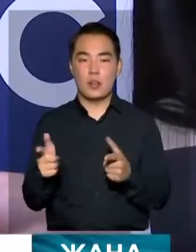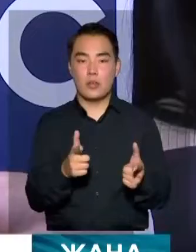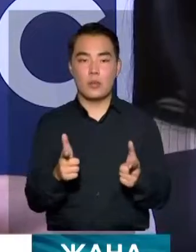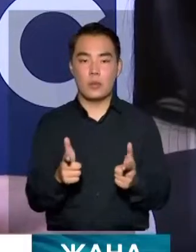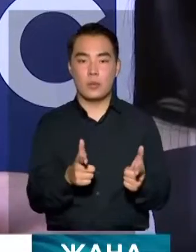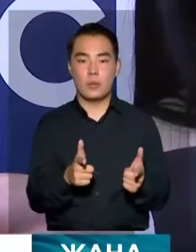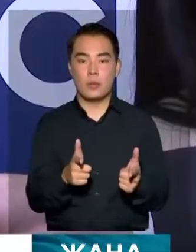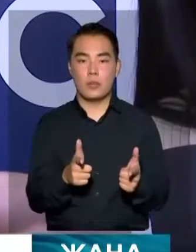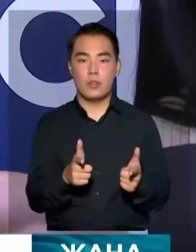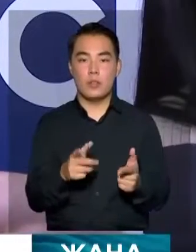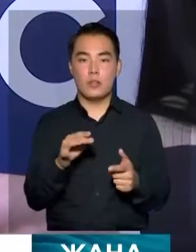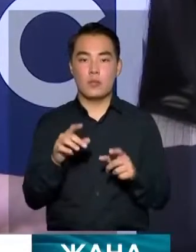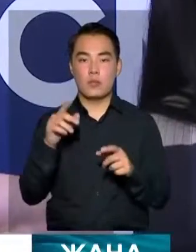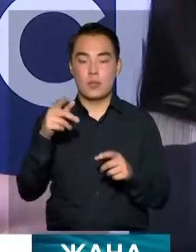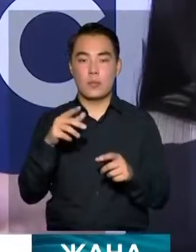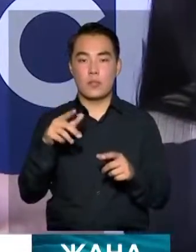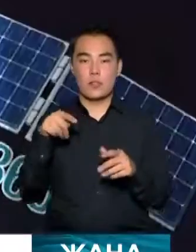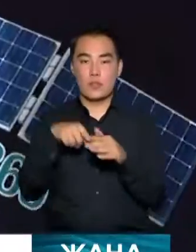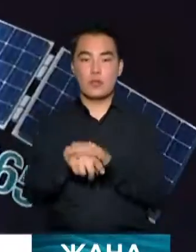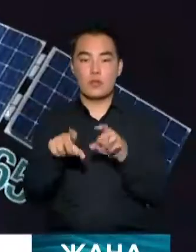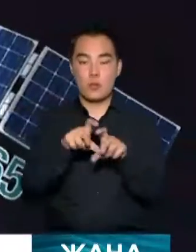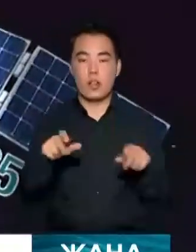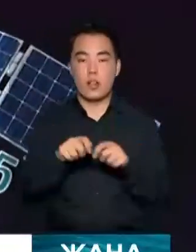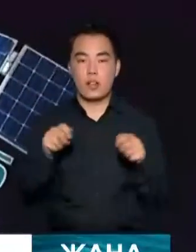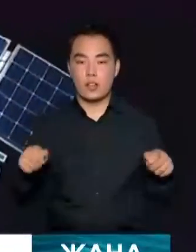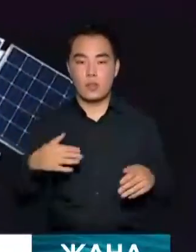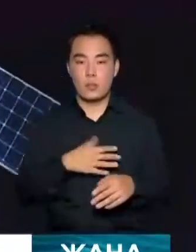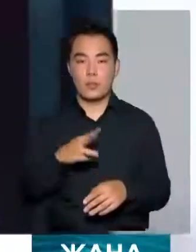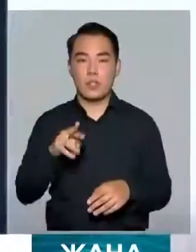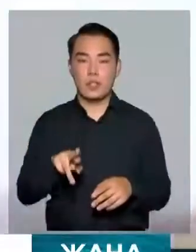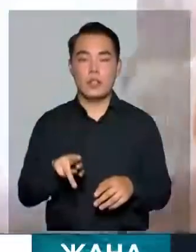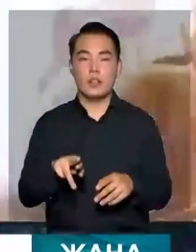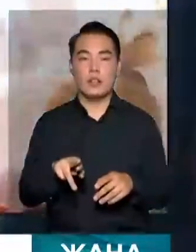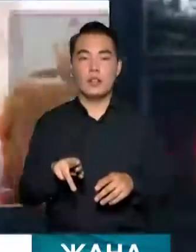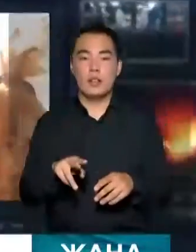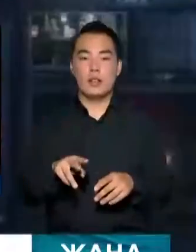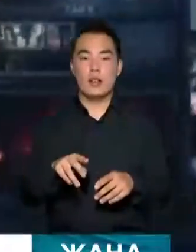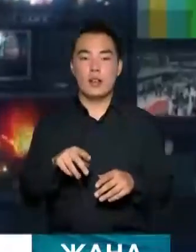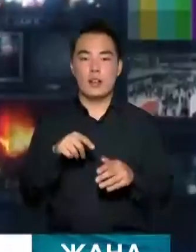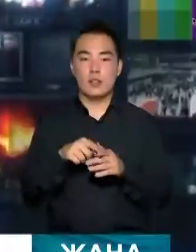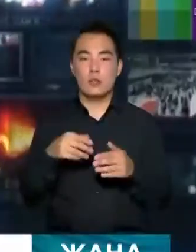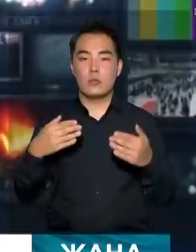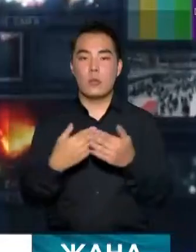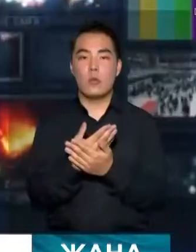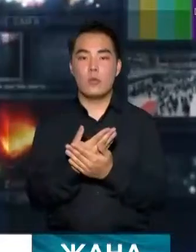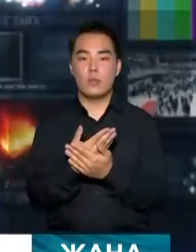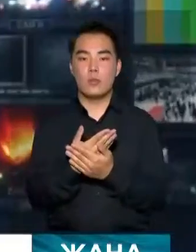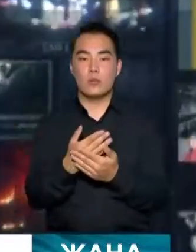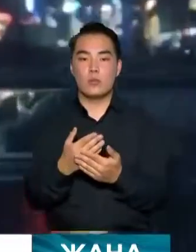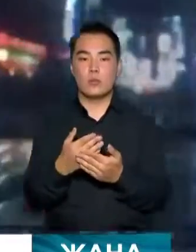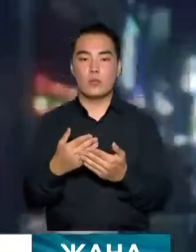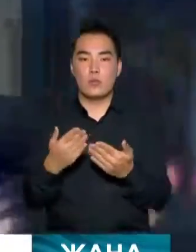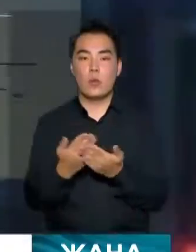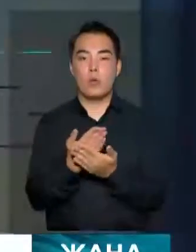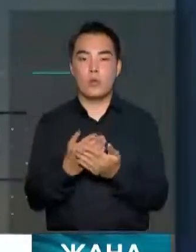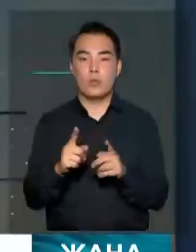менеджерлерді дайындау мектебі болады ғой деп ойлаймын сол жерде. Биыл отандық медиа индустрияның тың жаңалығы президент телерадио кешенінің